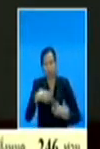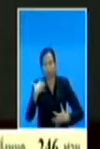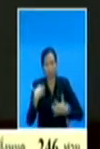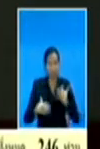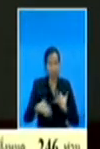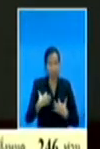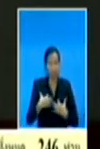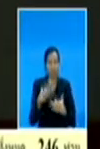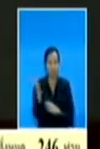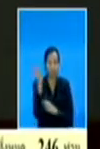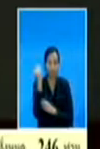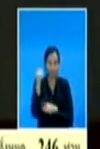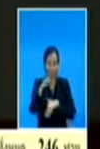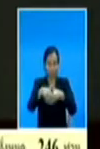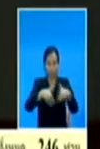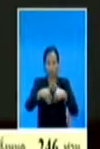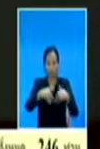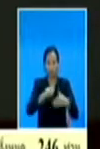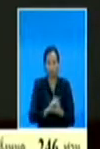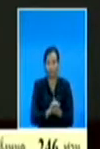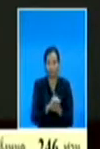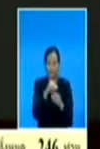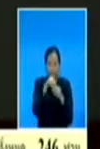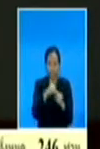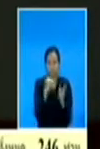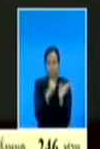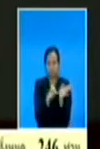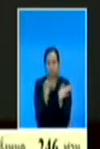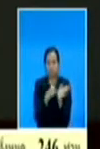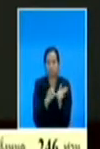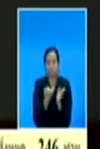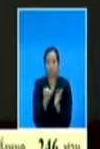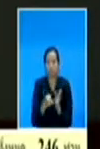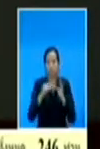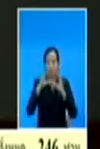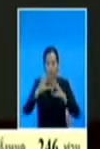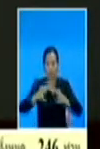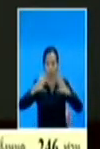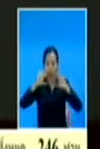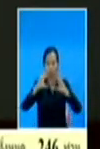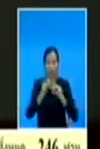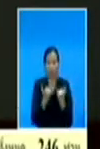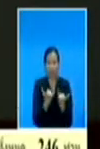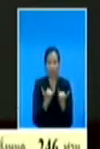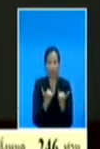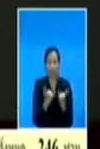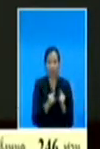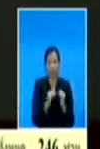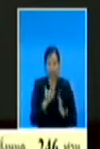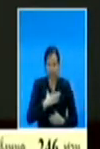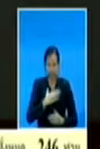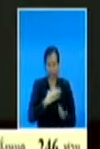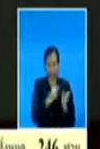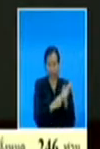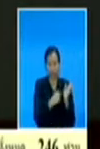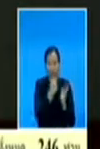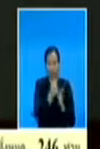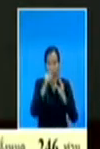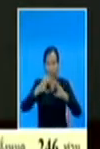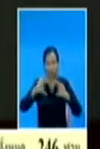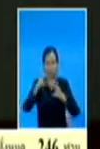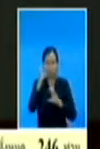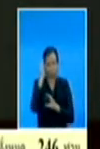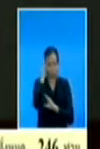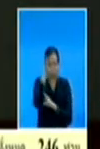ฟังเขาอะนะเรานี่คือความยากง่ายนะครับที่รัฐบาลทุกรัฐบาลไม่ใช่รัฐบาลนี้รัฐบาลเดียวเราผมเริ่มต้นให้เท่านี้รัฐบาลหน้าต่อไปก็ต้องทำ